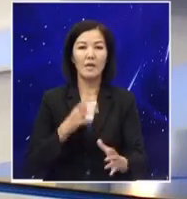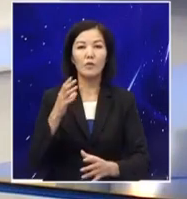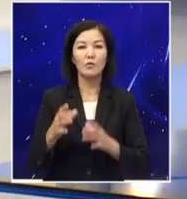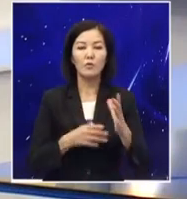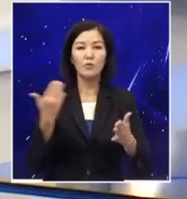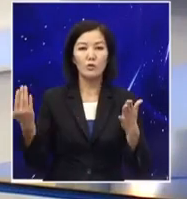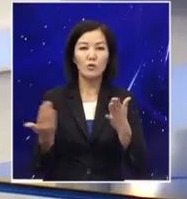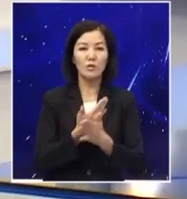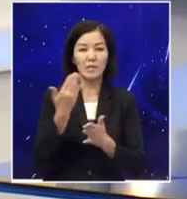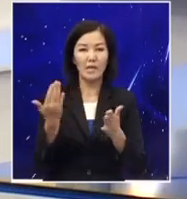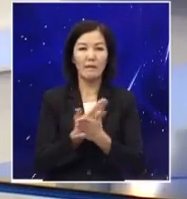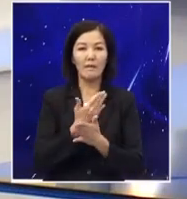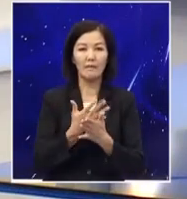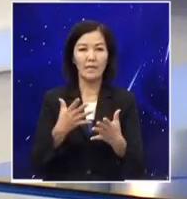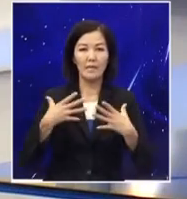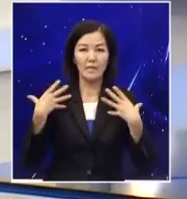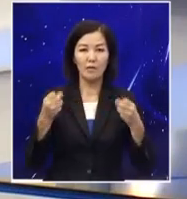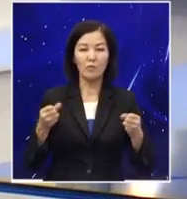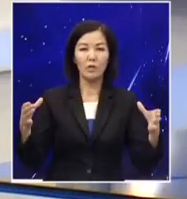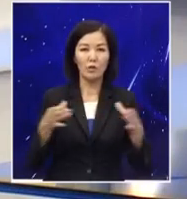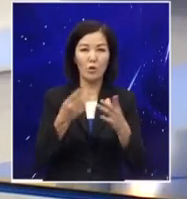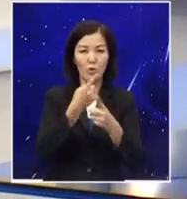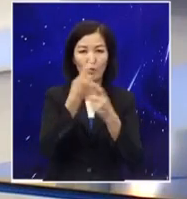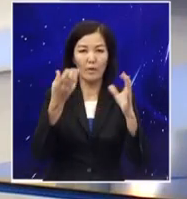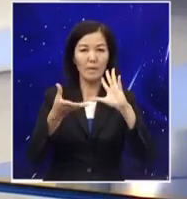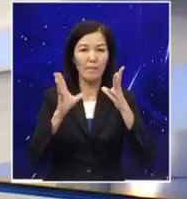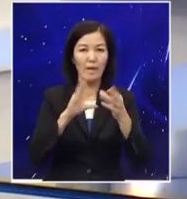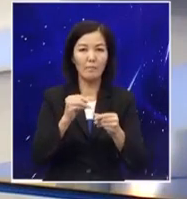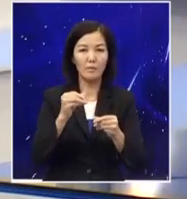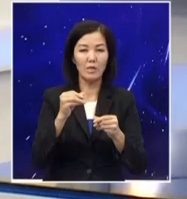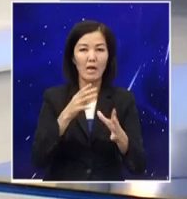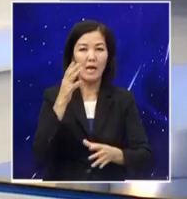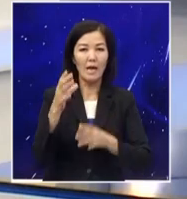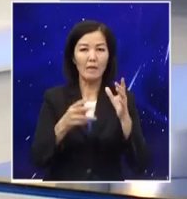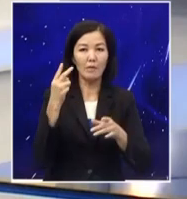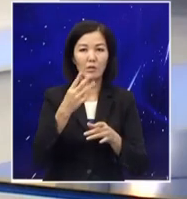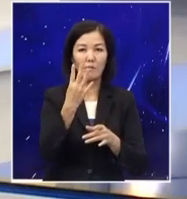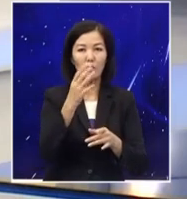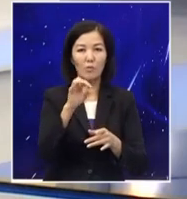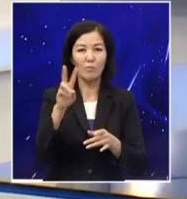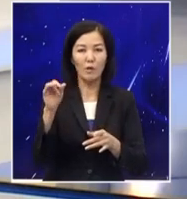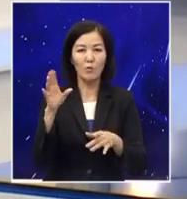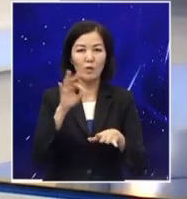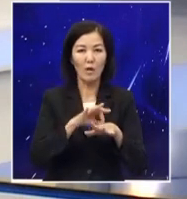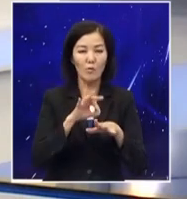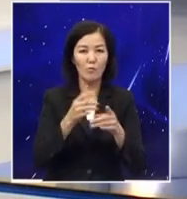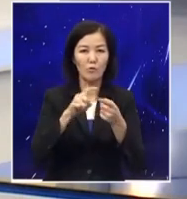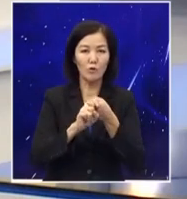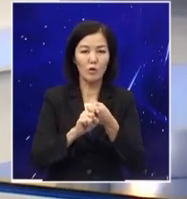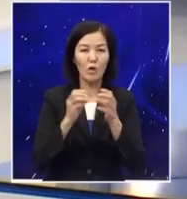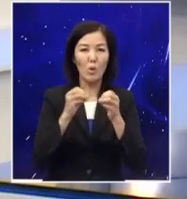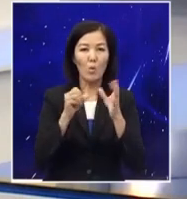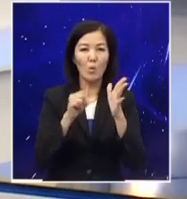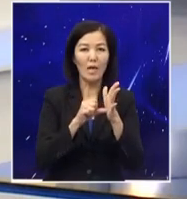Шартарапқа шолу жасасақ, дүниежүзілік денсаулық сақтау ұйымының мәліметі бойынша әлемде 24 миллион адам коронавирус жұқтырған. 16